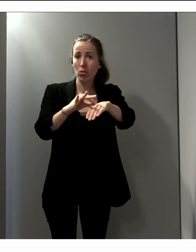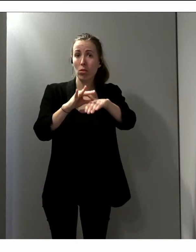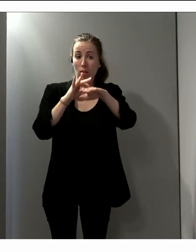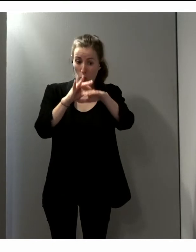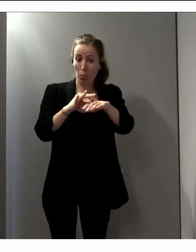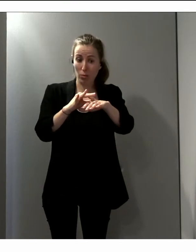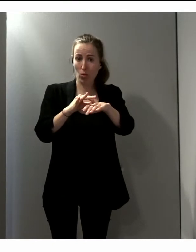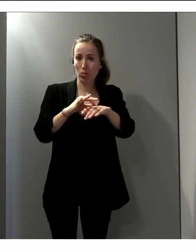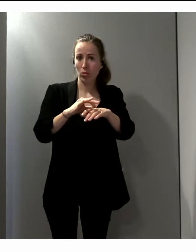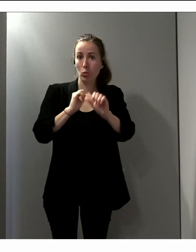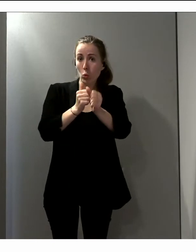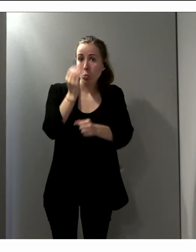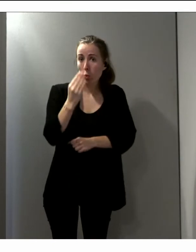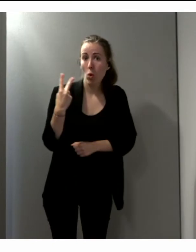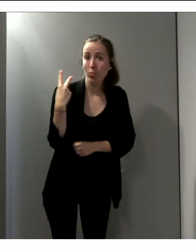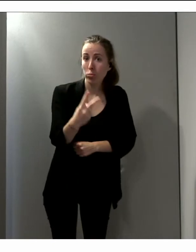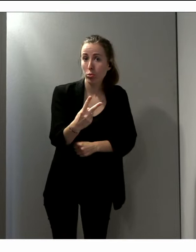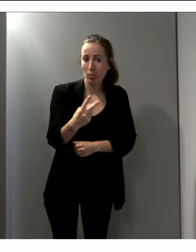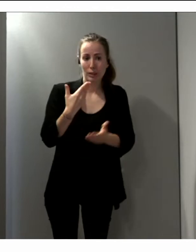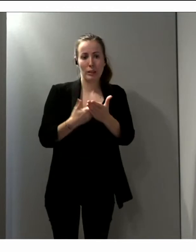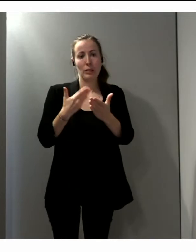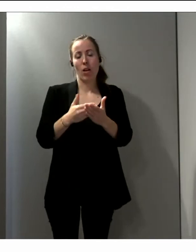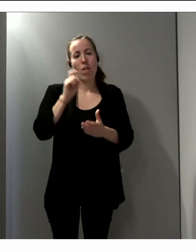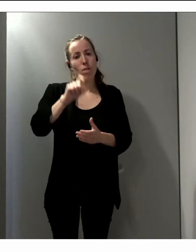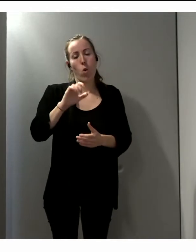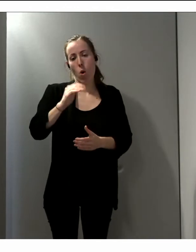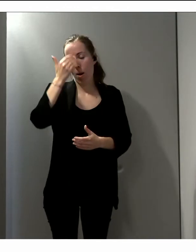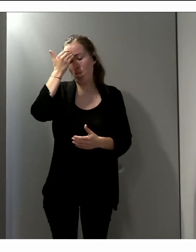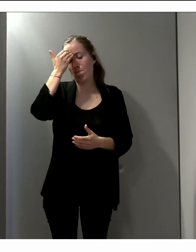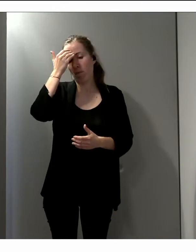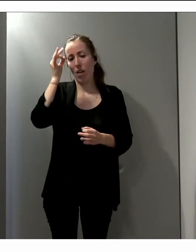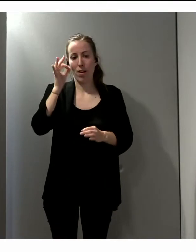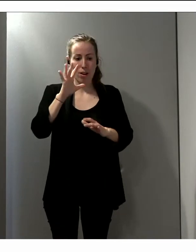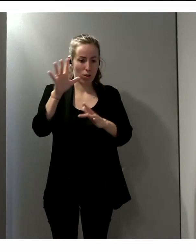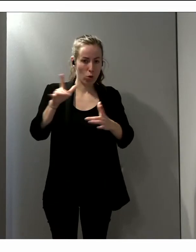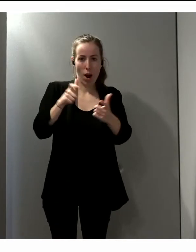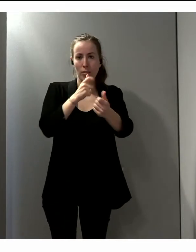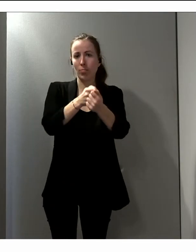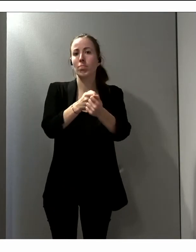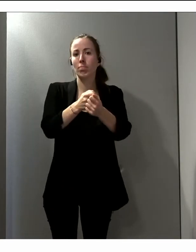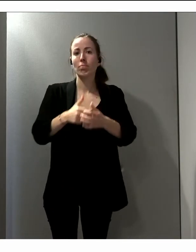doit en dépendre, doit être pris en compte dans les réponses à élaborer.